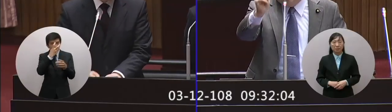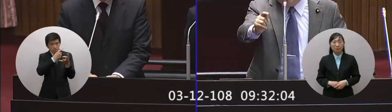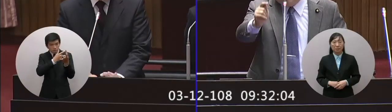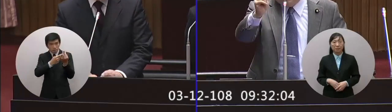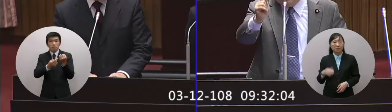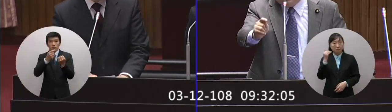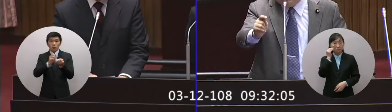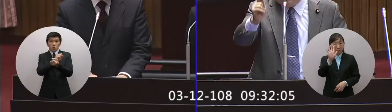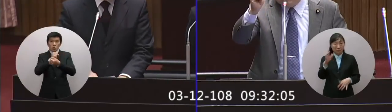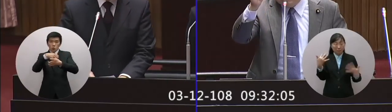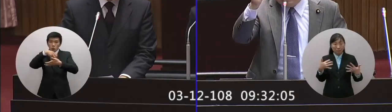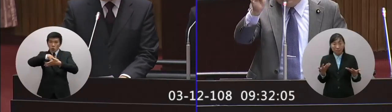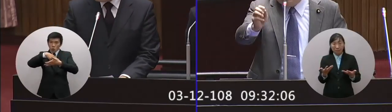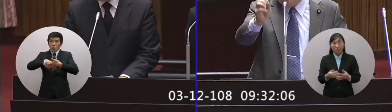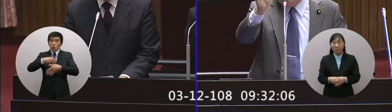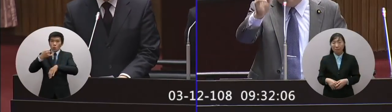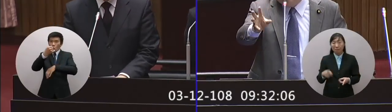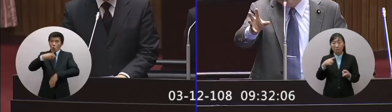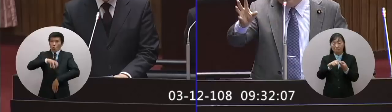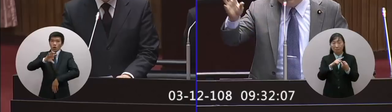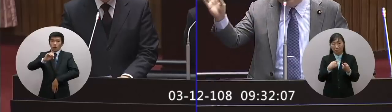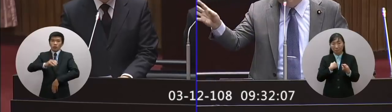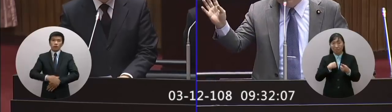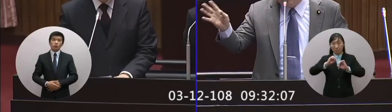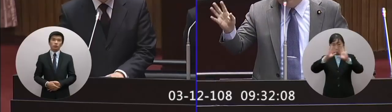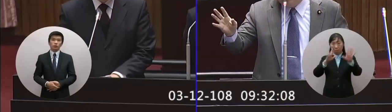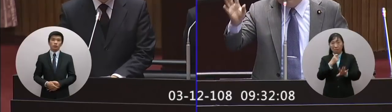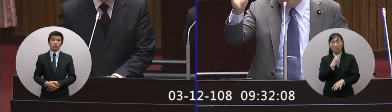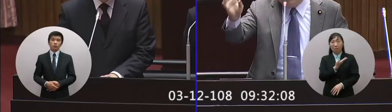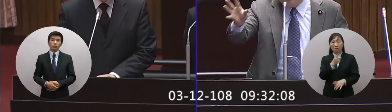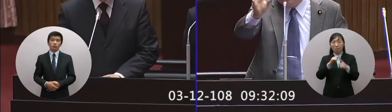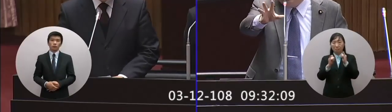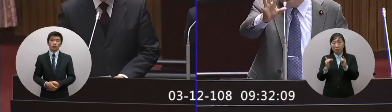问题？ 如果有什么样的问题啊，应该适时的发布新闻，让消费者